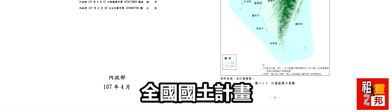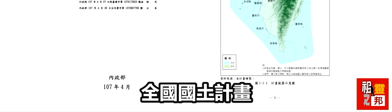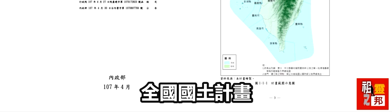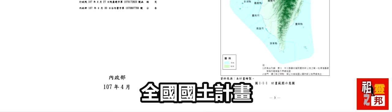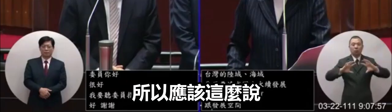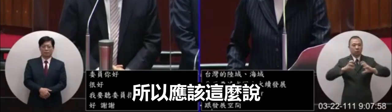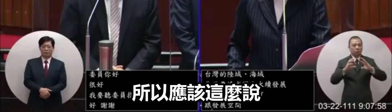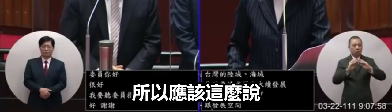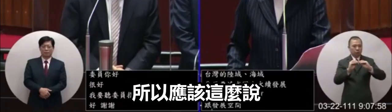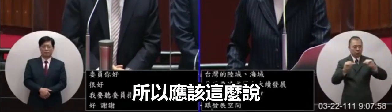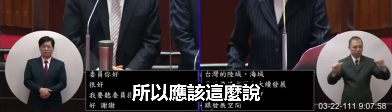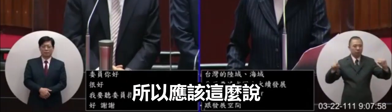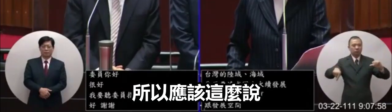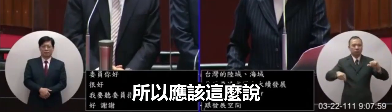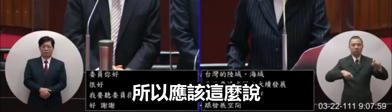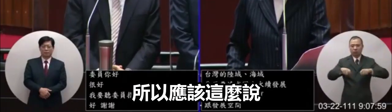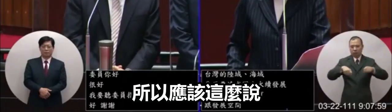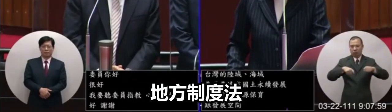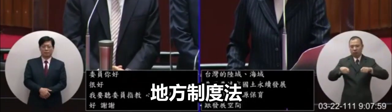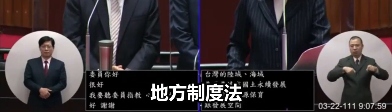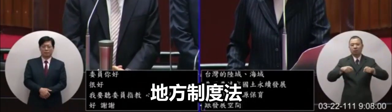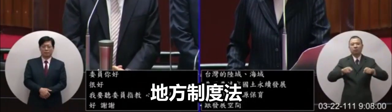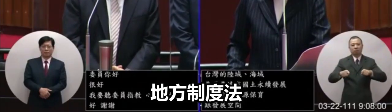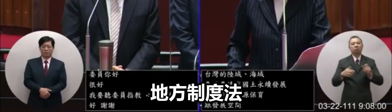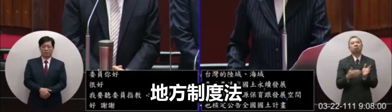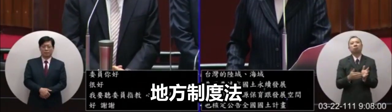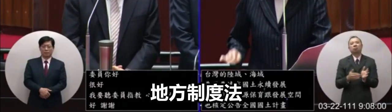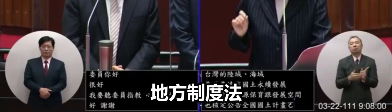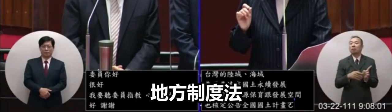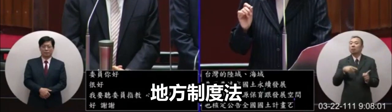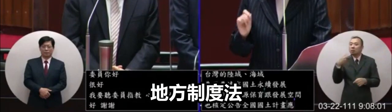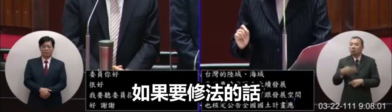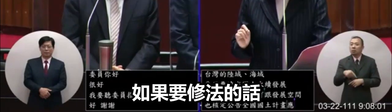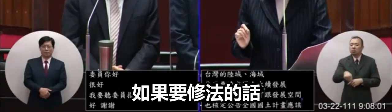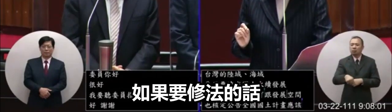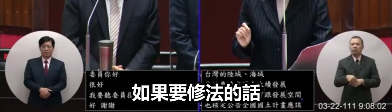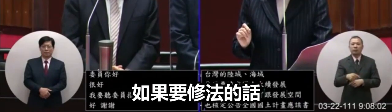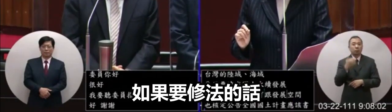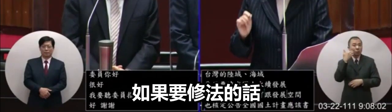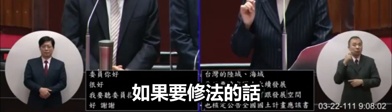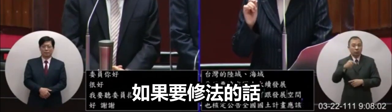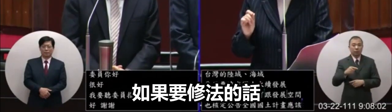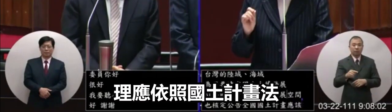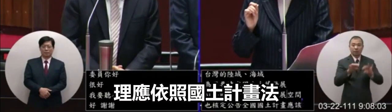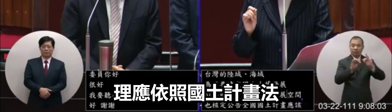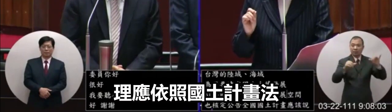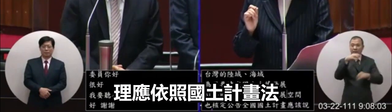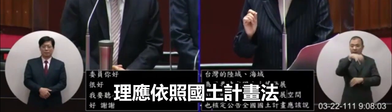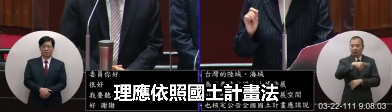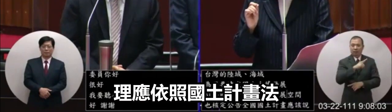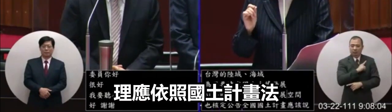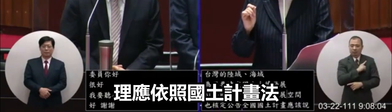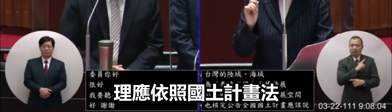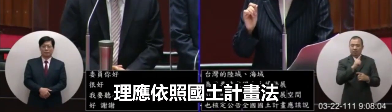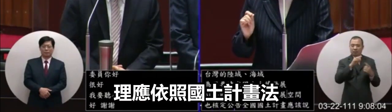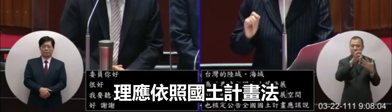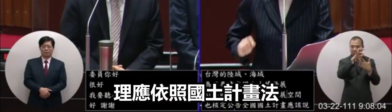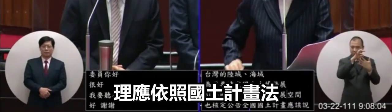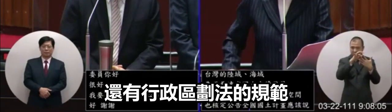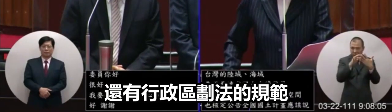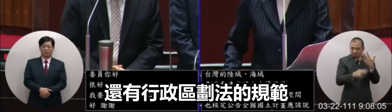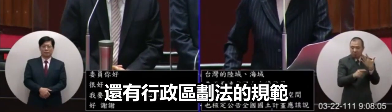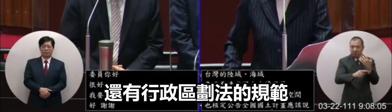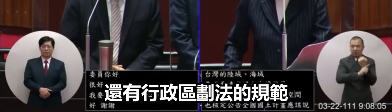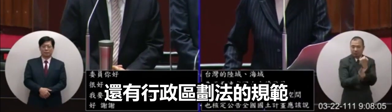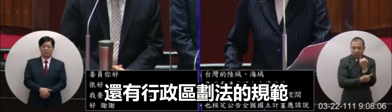计划。所以应该这么说，地方住度法如果要修法的话，理应依照国土计